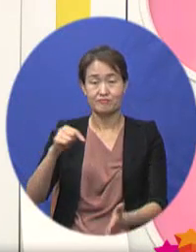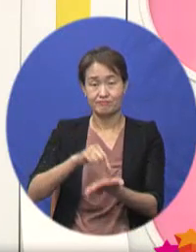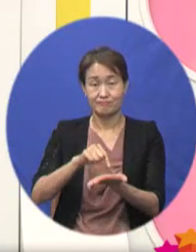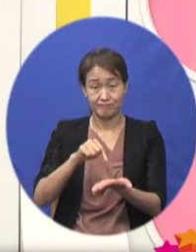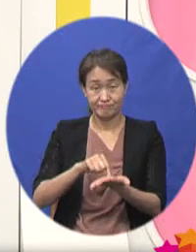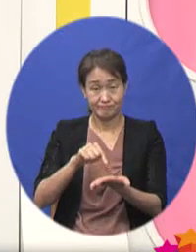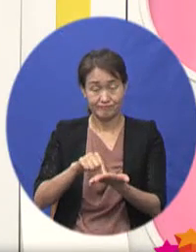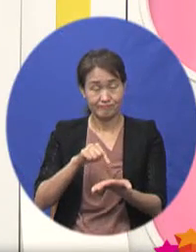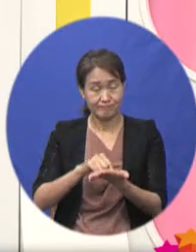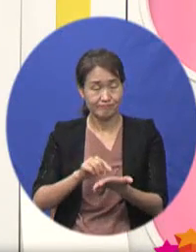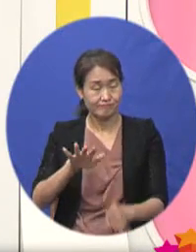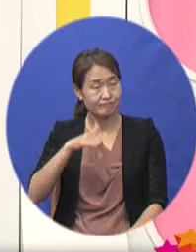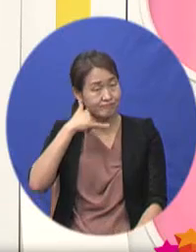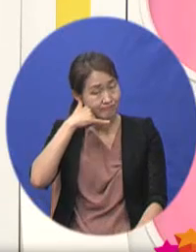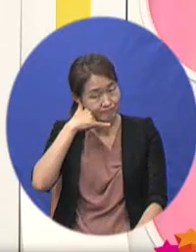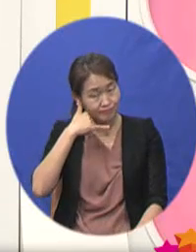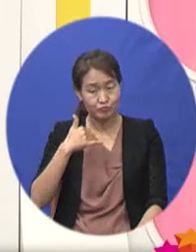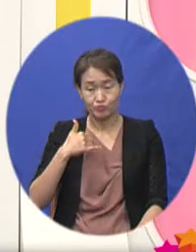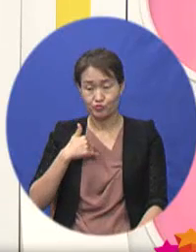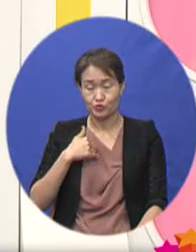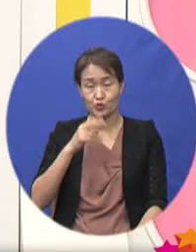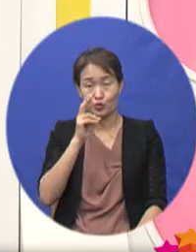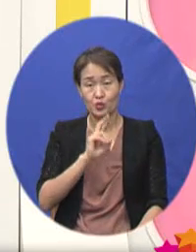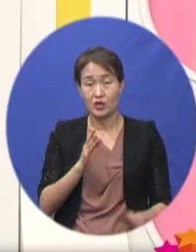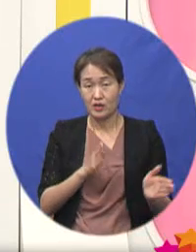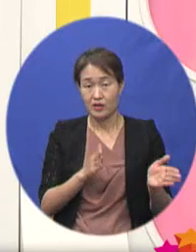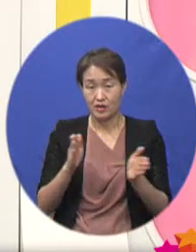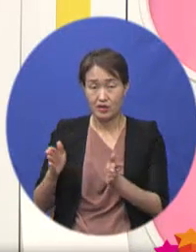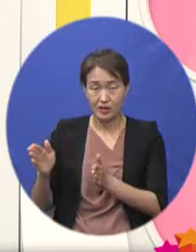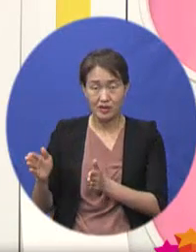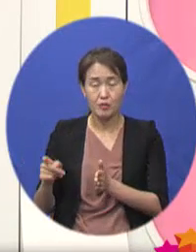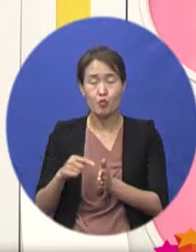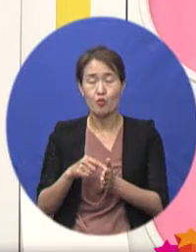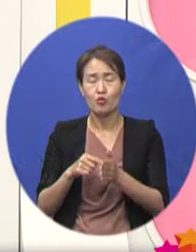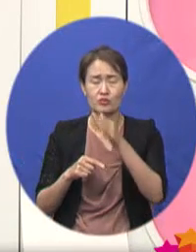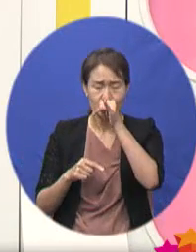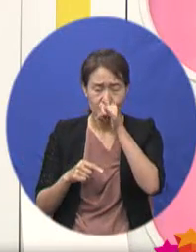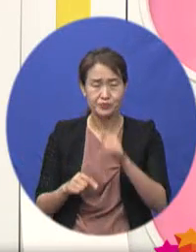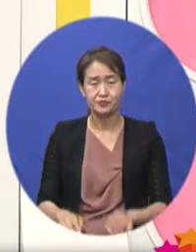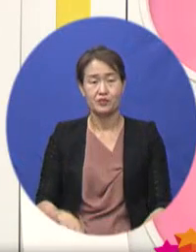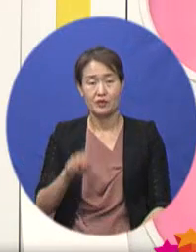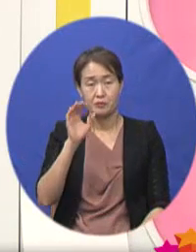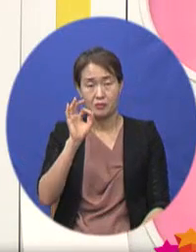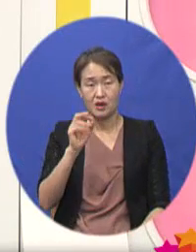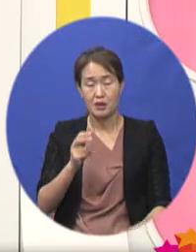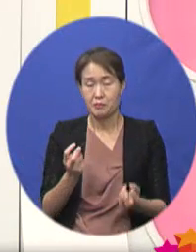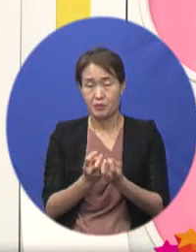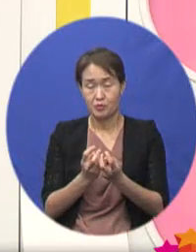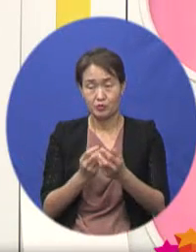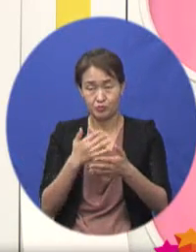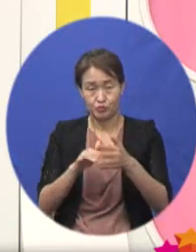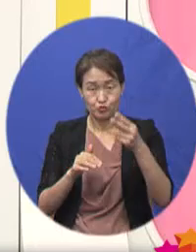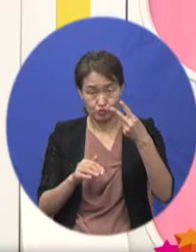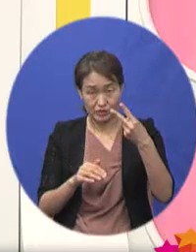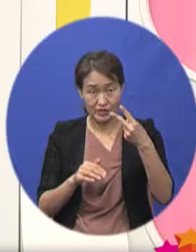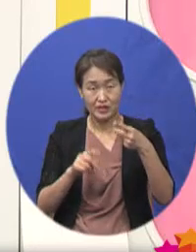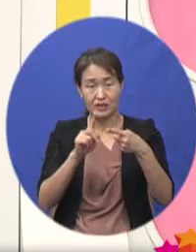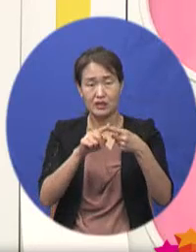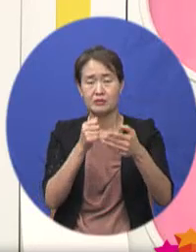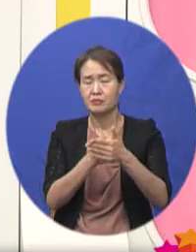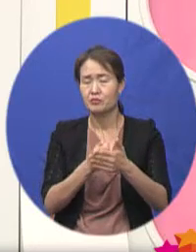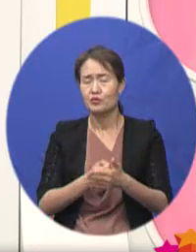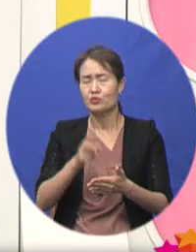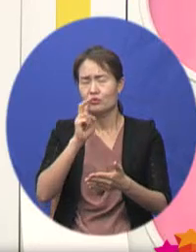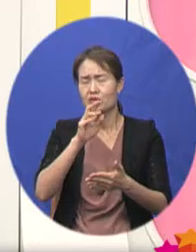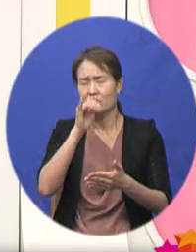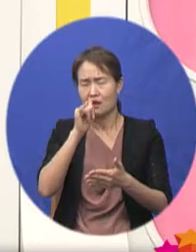060-608-1004번으로 들어오시고요. 네. 저희가 준비해 놓은 두 가지 방법 중에서 먼저 1번 지정곡 노래 부르기를 눌러주시면요.